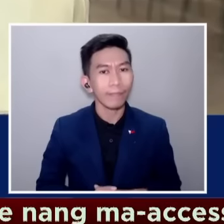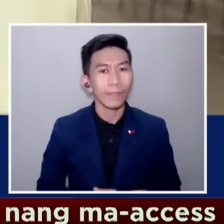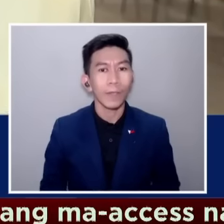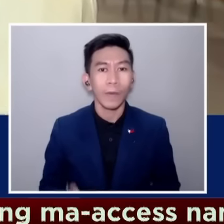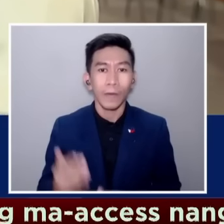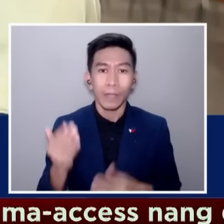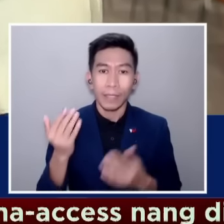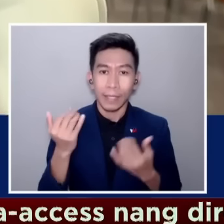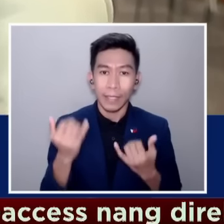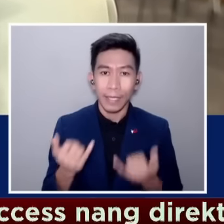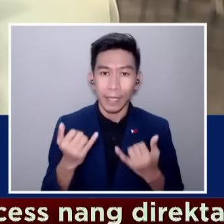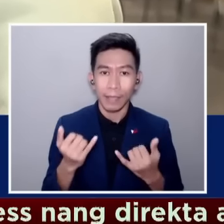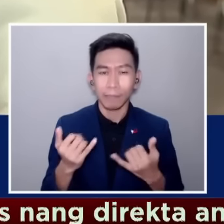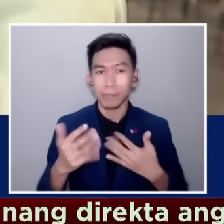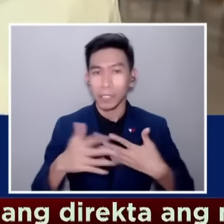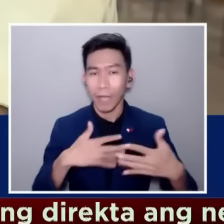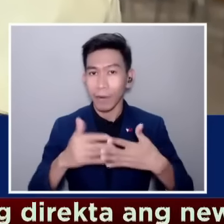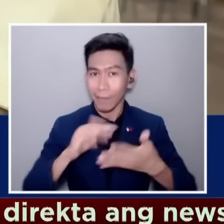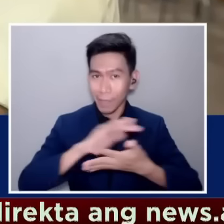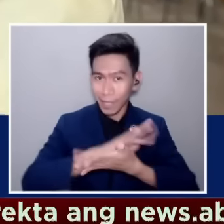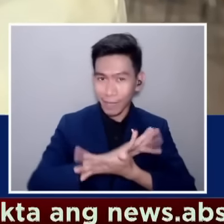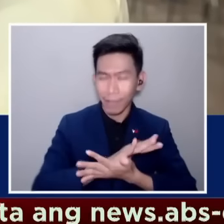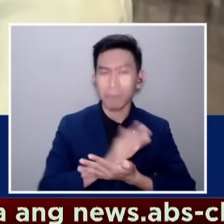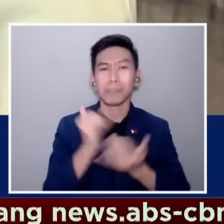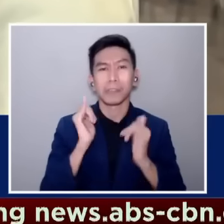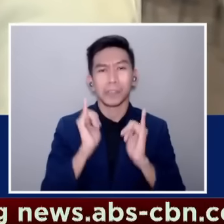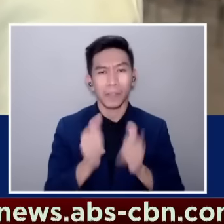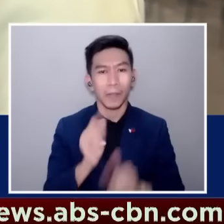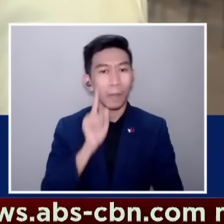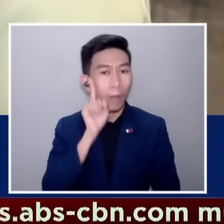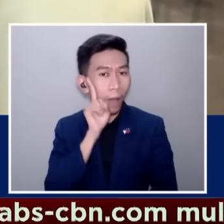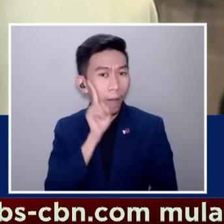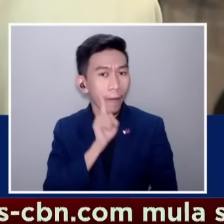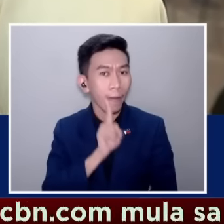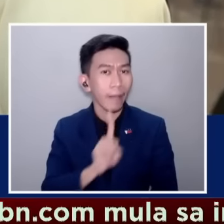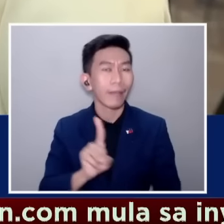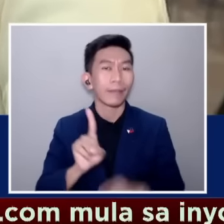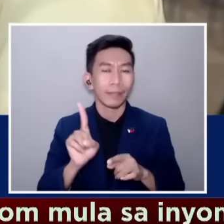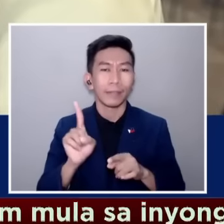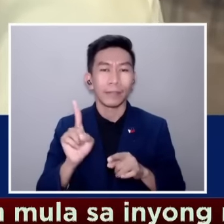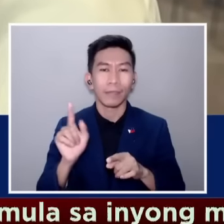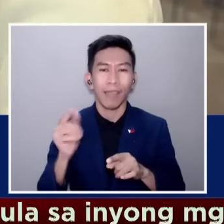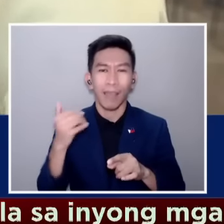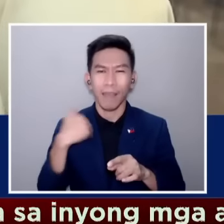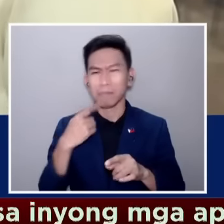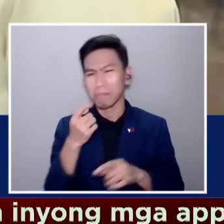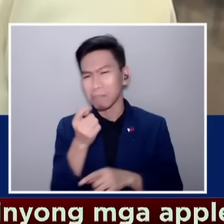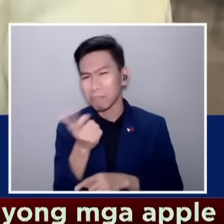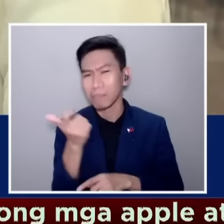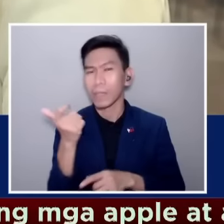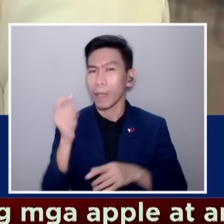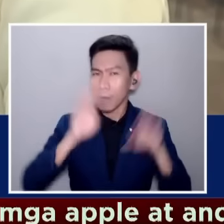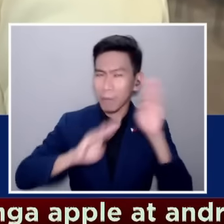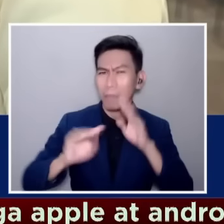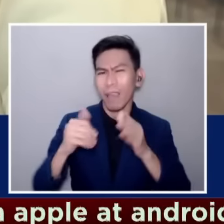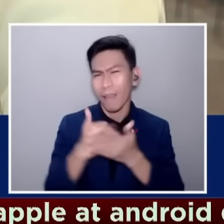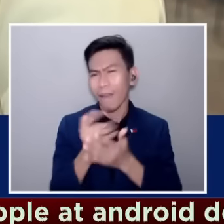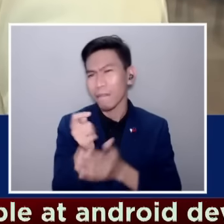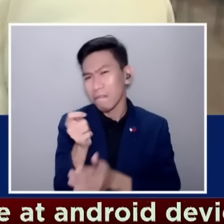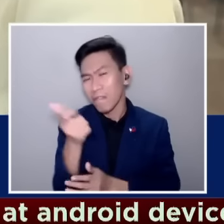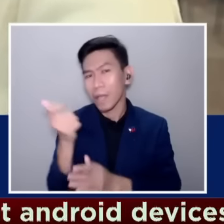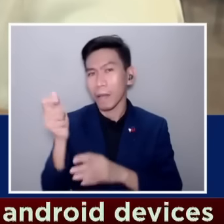that, naging maayos yung ating halalan. Maaari may mga pakonti-konting aberya. Maaari merong konting violence. Maaari may mga pumalpak na